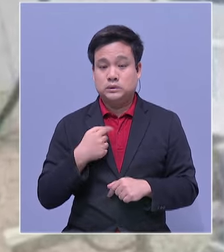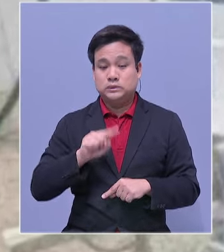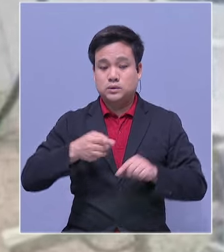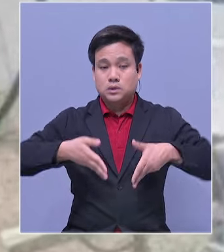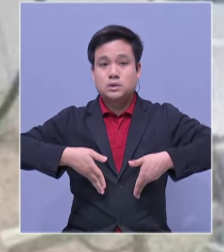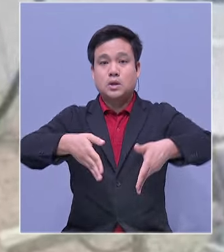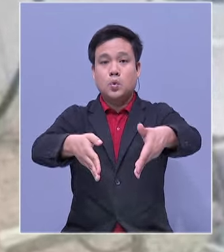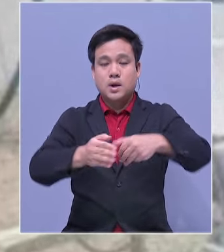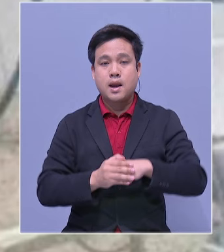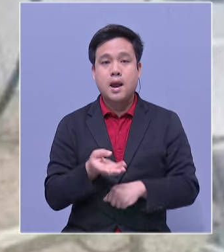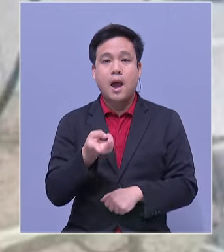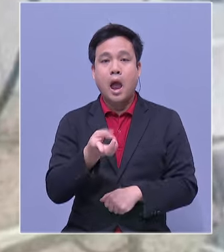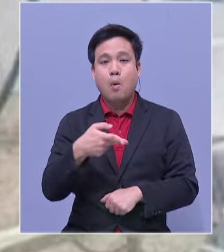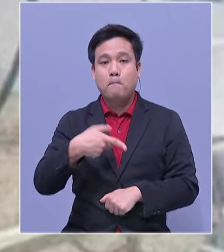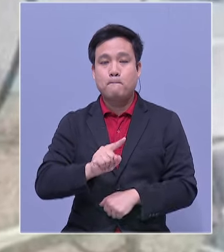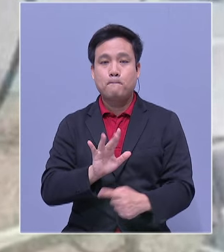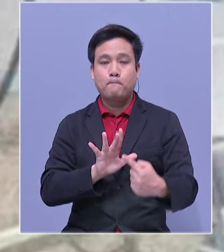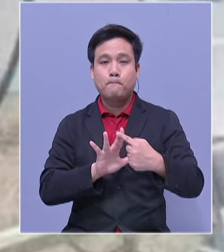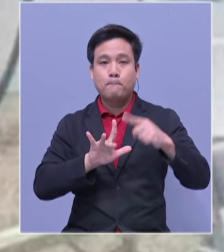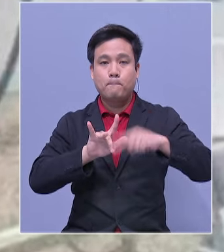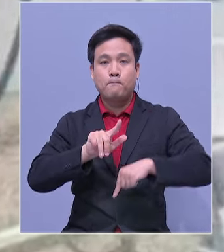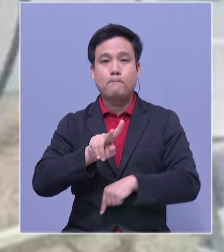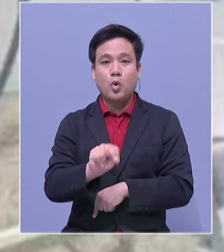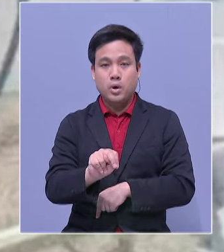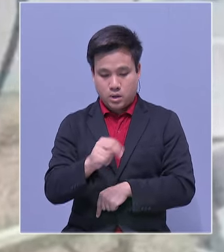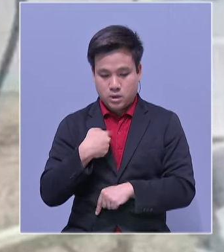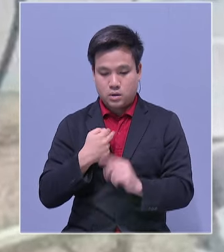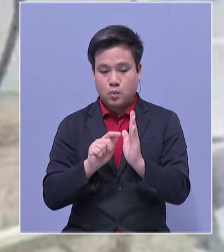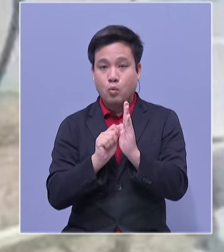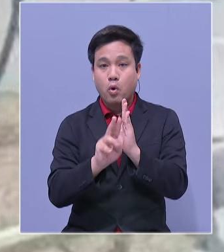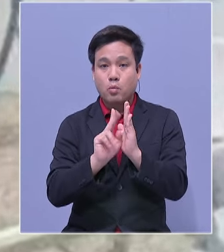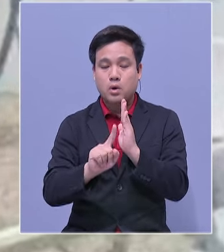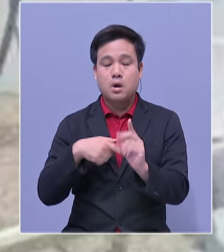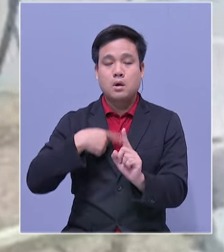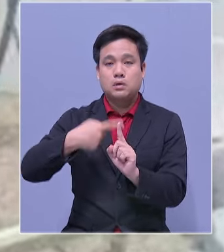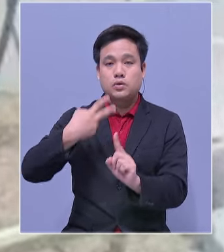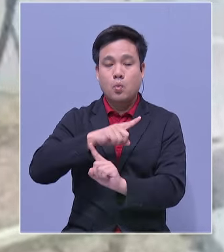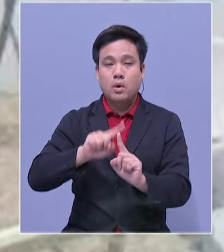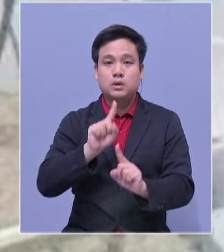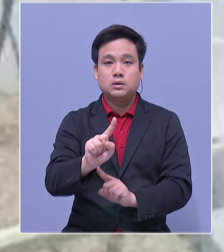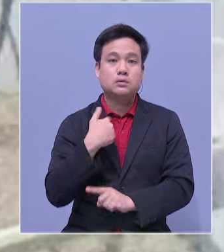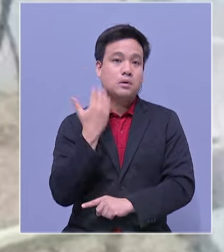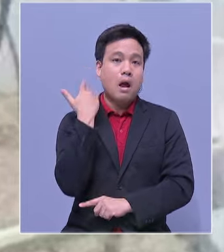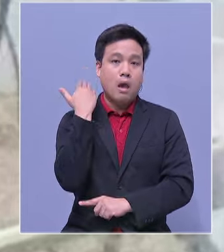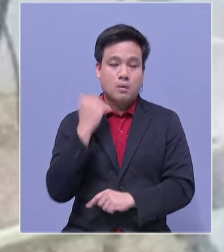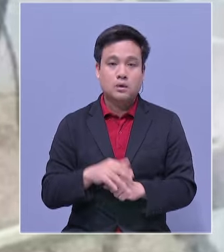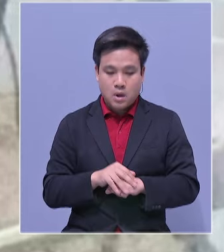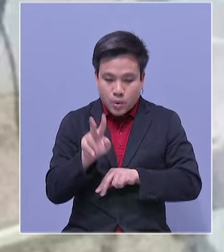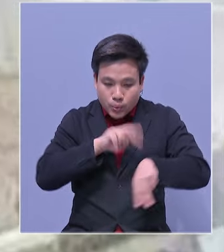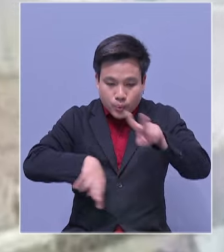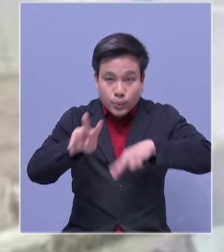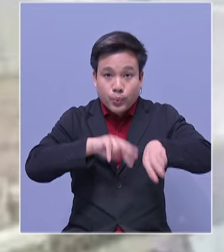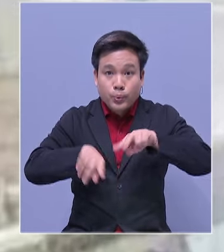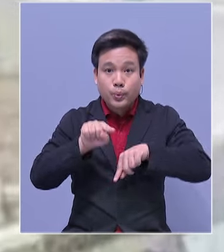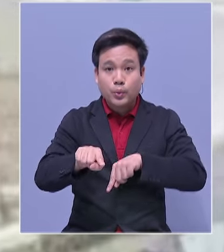จังหวัดอุบลราชธานีตอนเวลาประมาณ 20:30นของวันที่ 1กุมภาพันธ์ที่ผ่านมาคือจากการสอบสวนเนี่ยทราบว่ากลุ่มของเด็ก